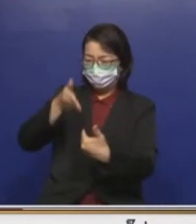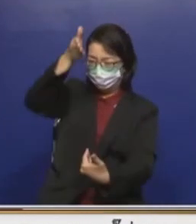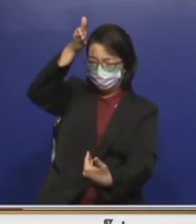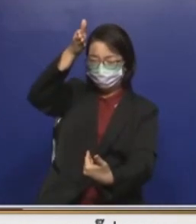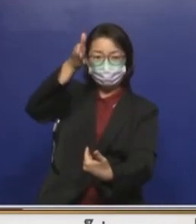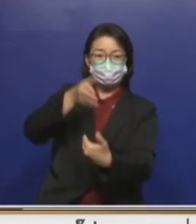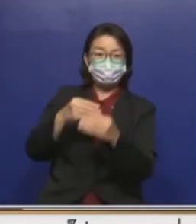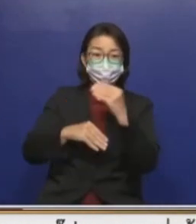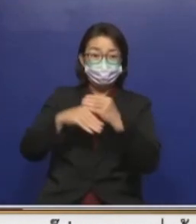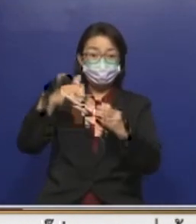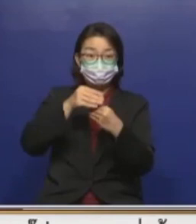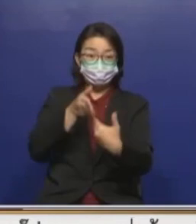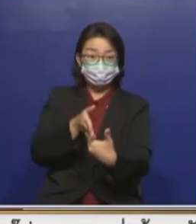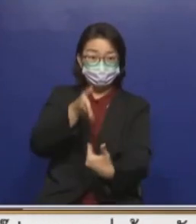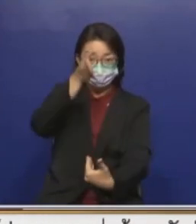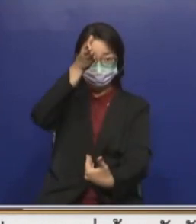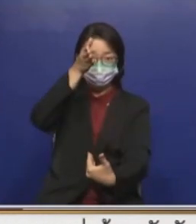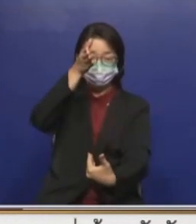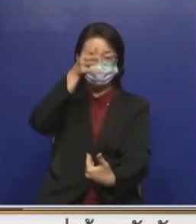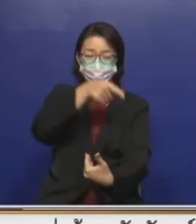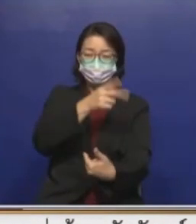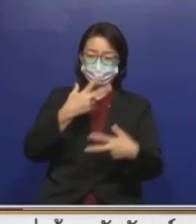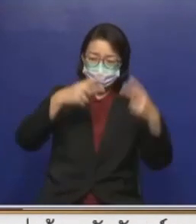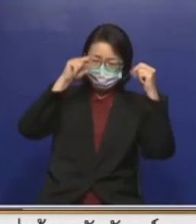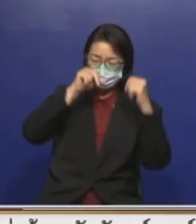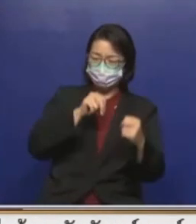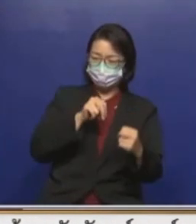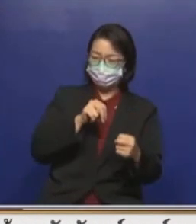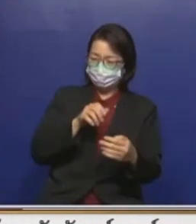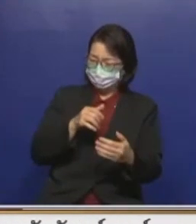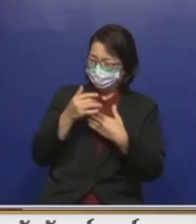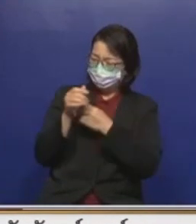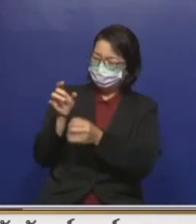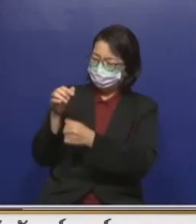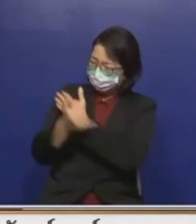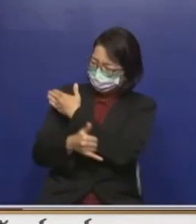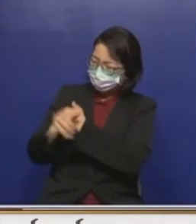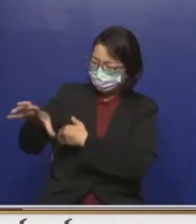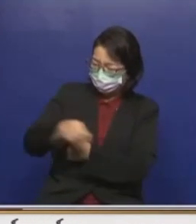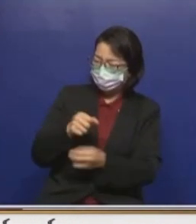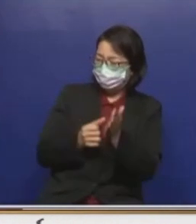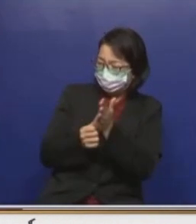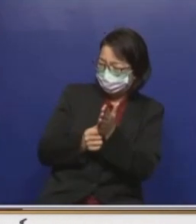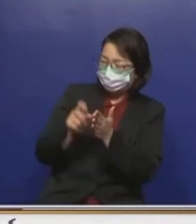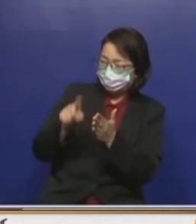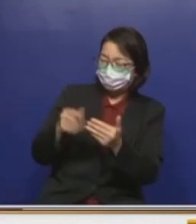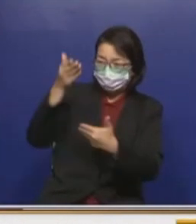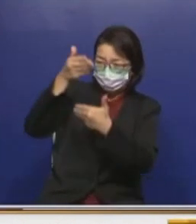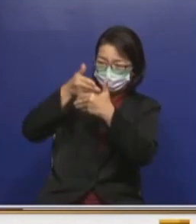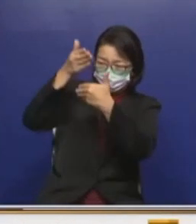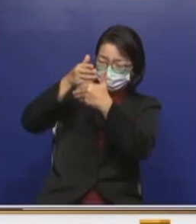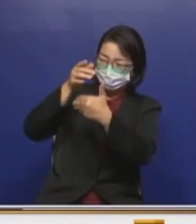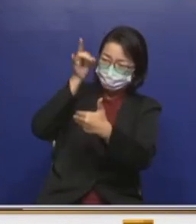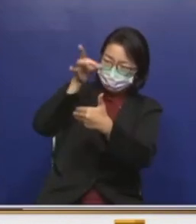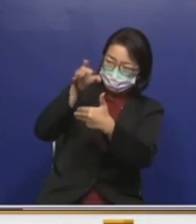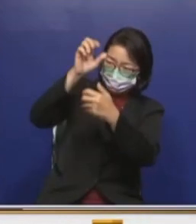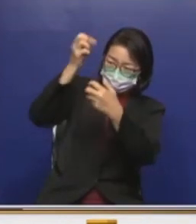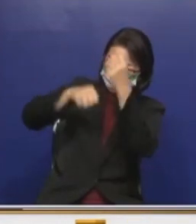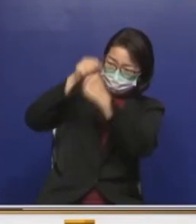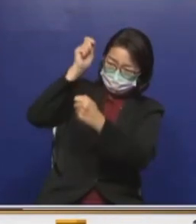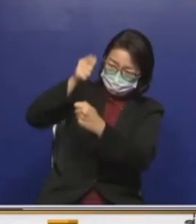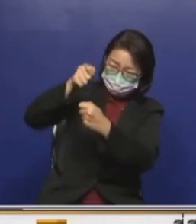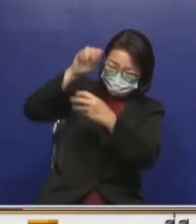ากค่ะท่านประธานการที่ท่านจะแก้ปัญหาให้กับประเทศนี้ได้ท่านจะต้องทำลายกำแพงนั้นลงมาค่ะกำ